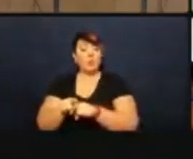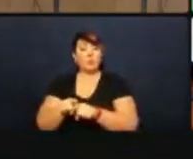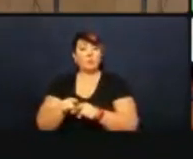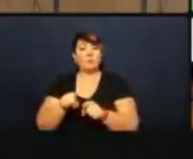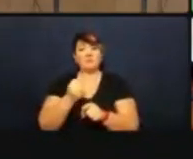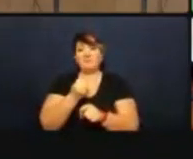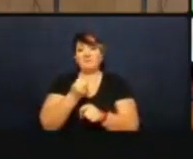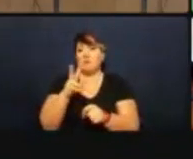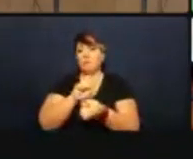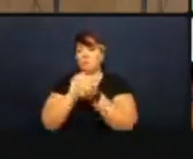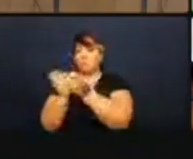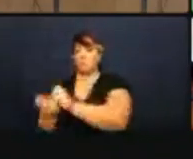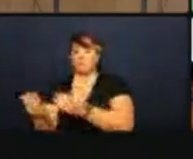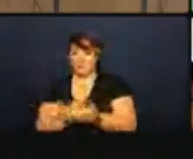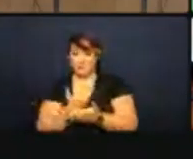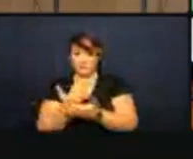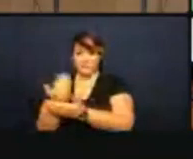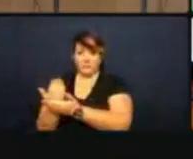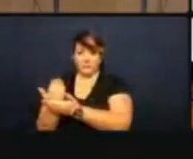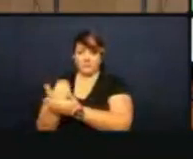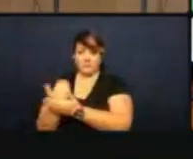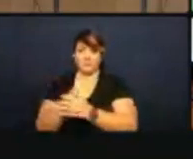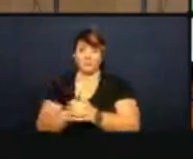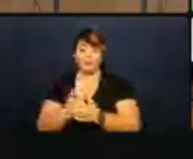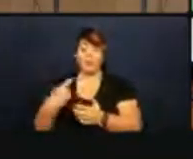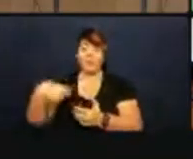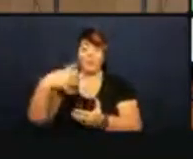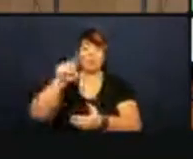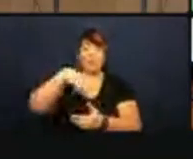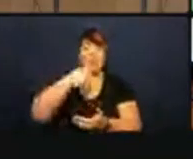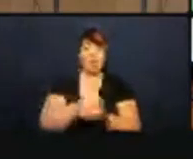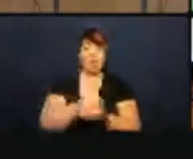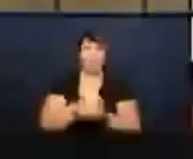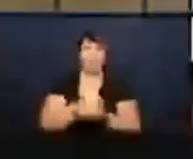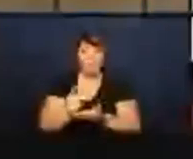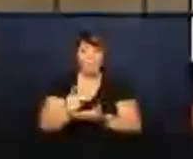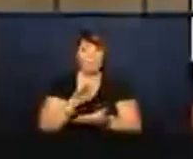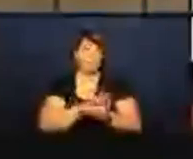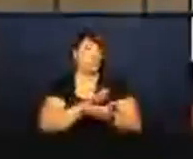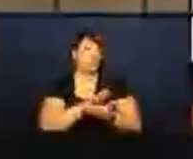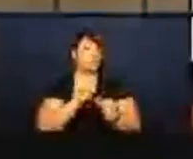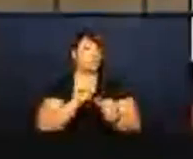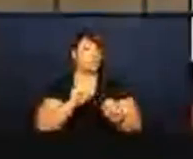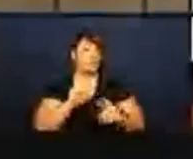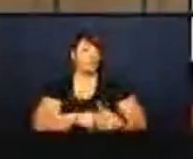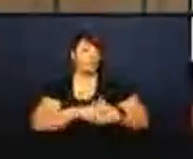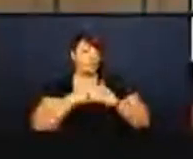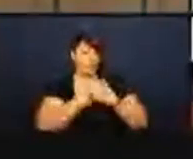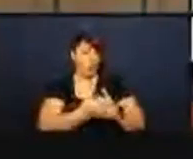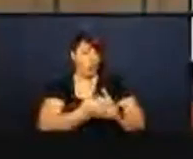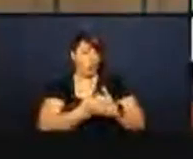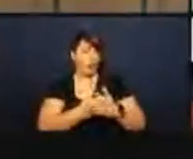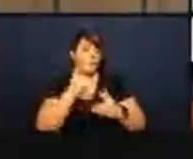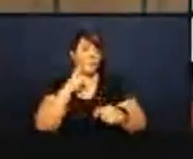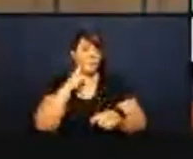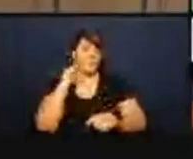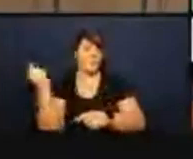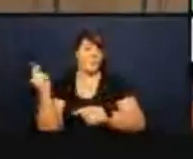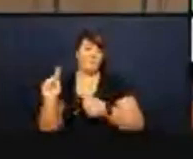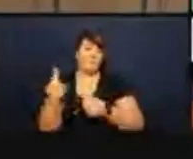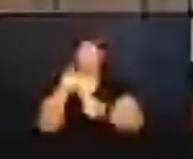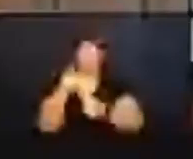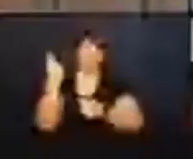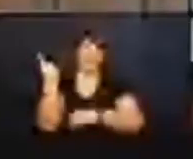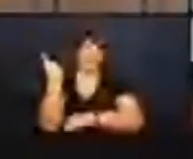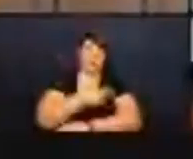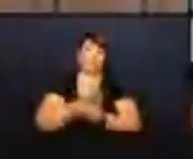vile, lakini mikakati mingine itabadilika. Kwa hivyo leo hii tutaweza kupata idhini ya ridhaa